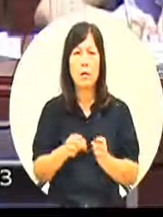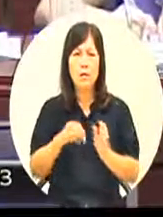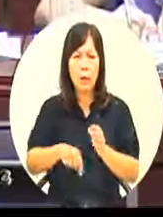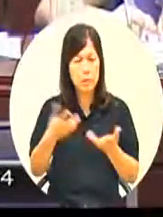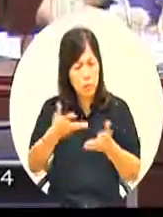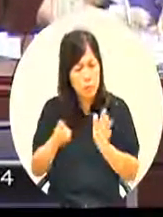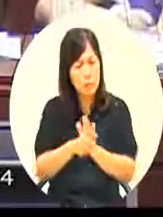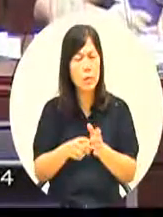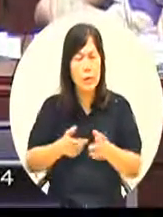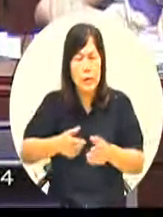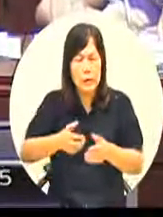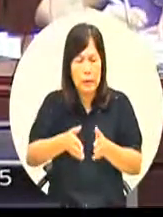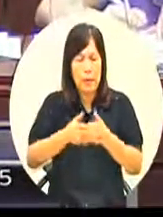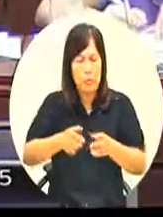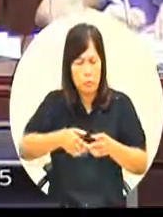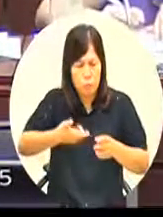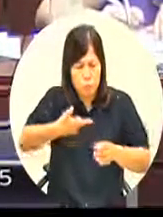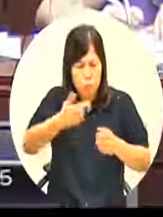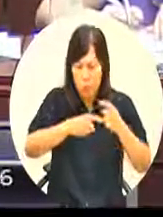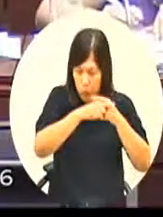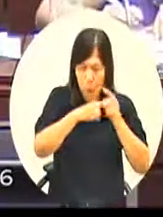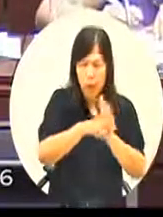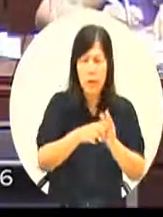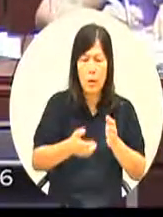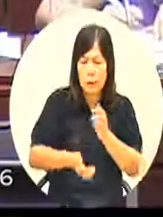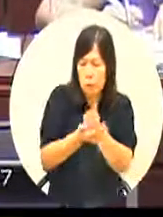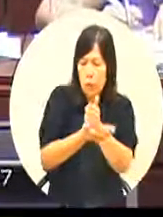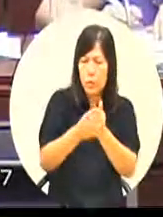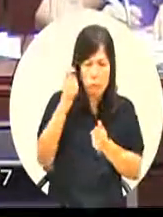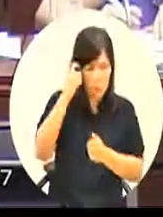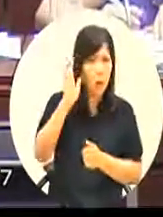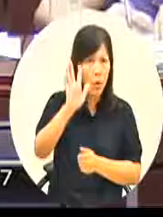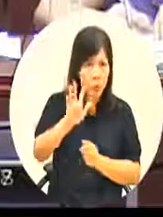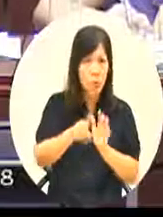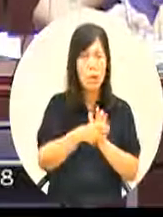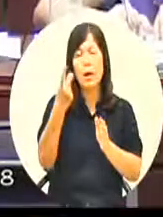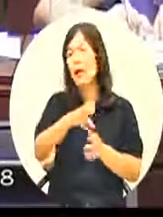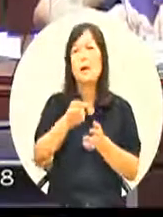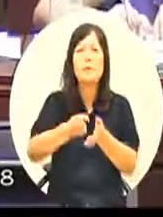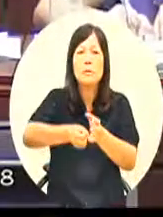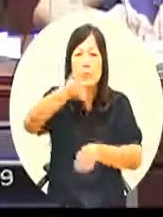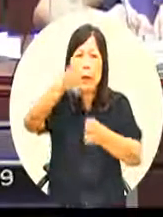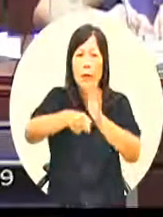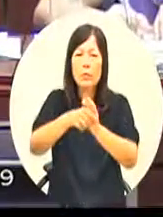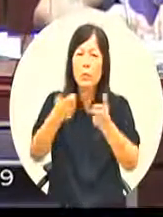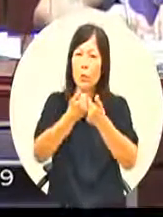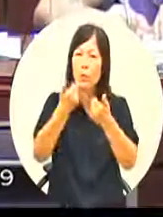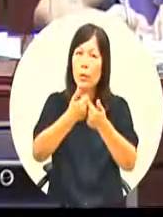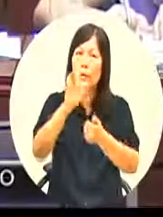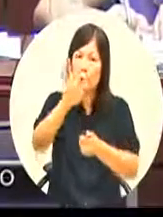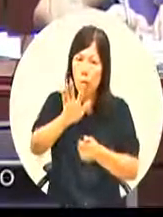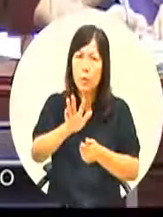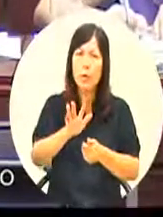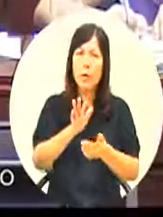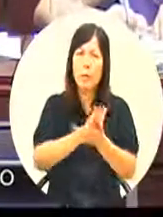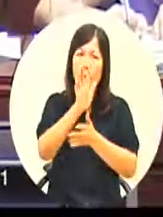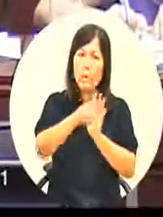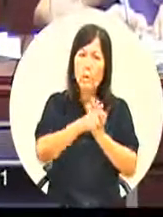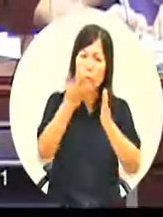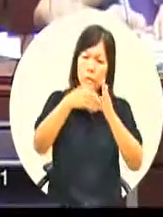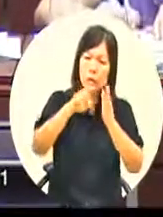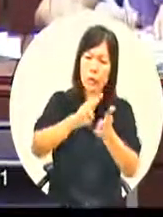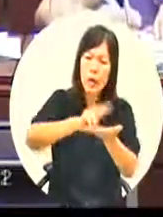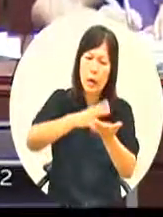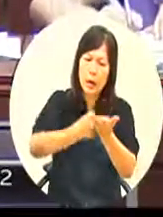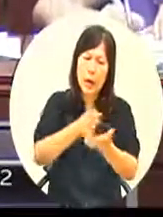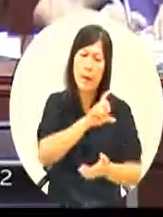们还是赶快要研商，鼓励有想法的人，或者你们做了大楼的这个居民的会议之后，觉得说，为什么学校不更名？